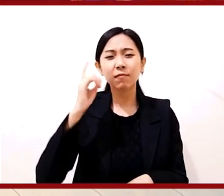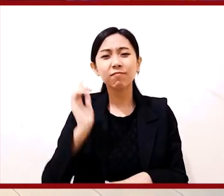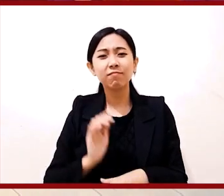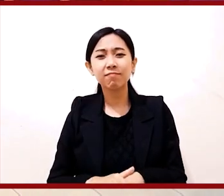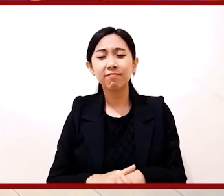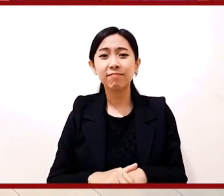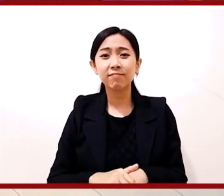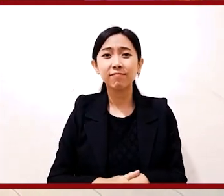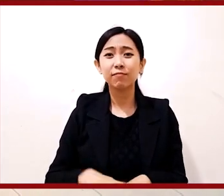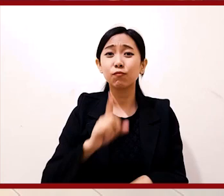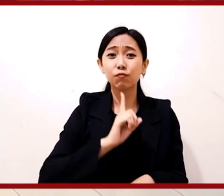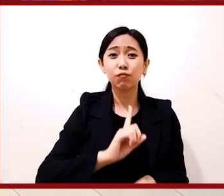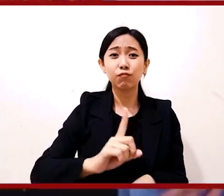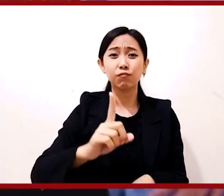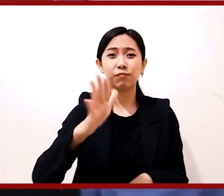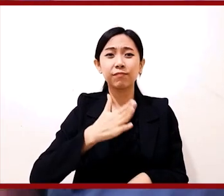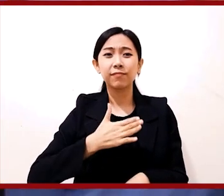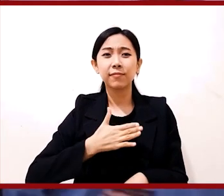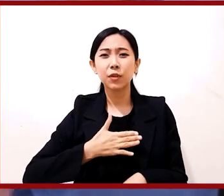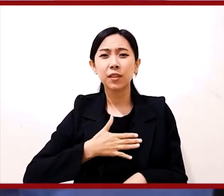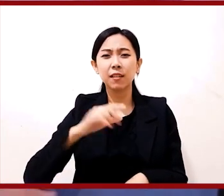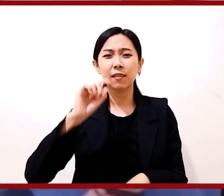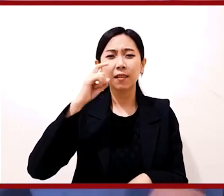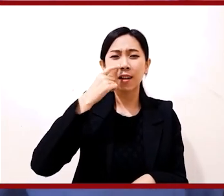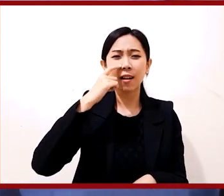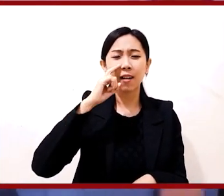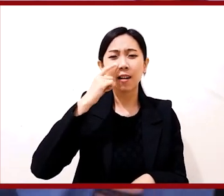Aku bosan, sungguh ku